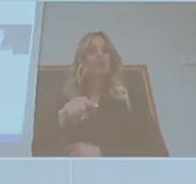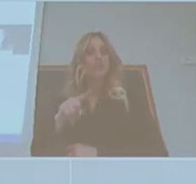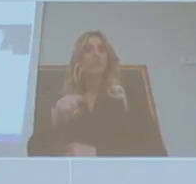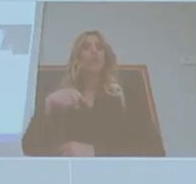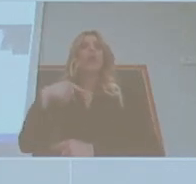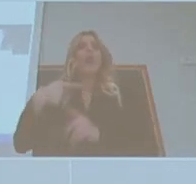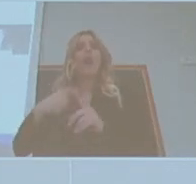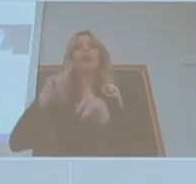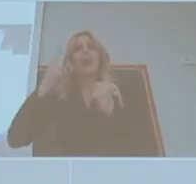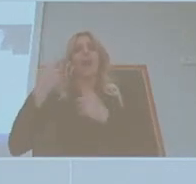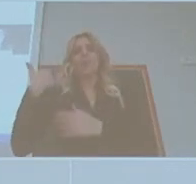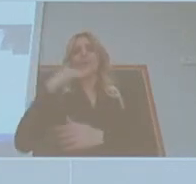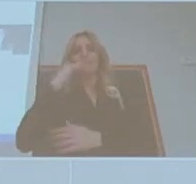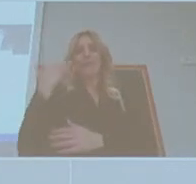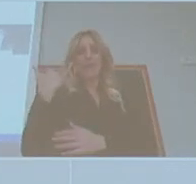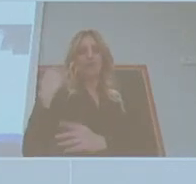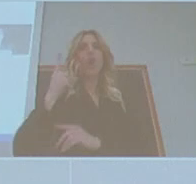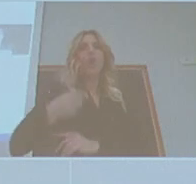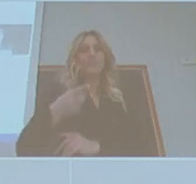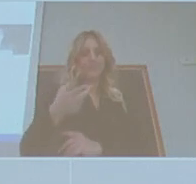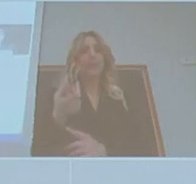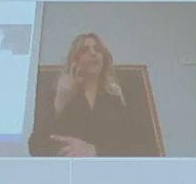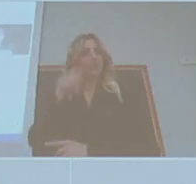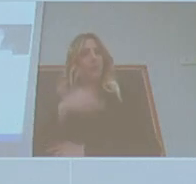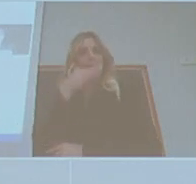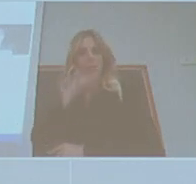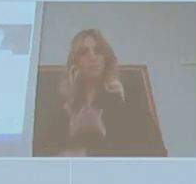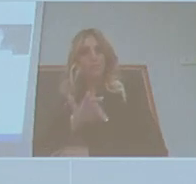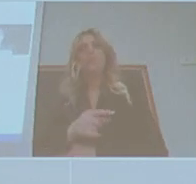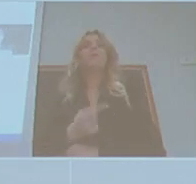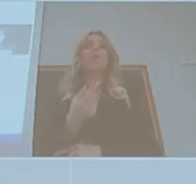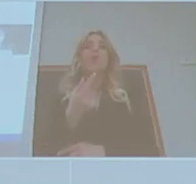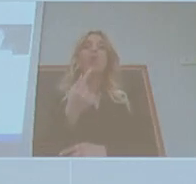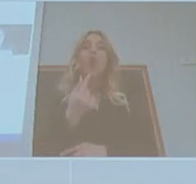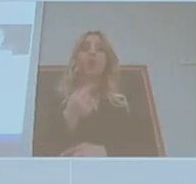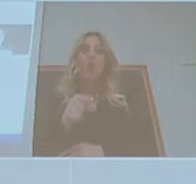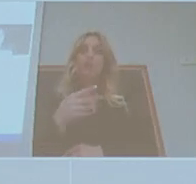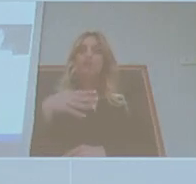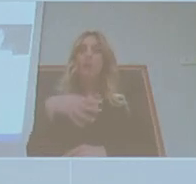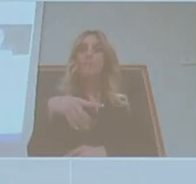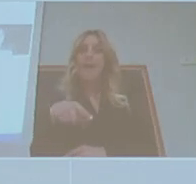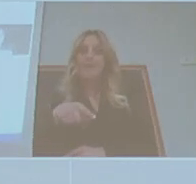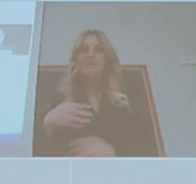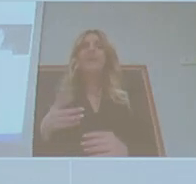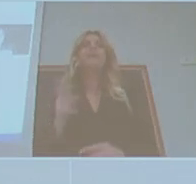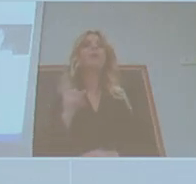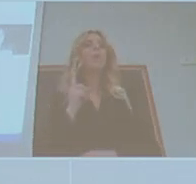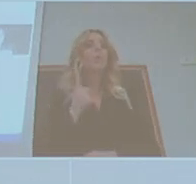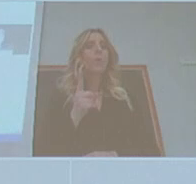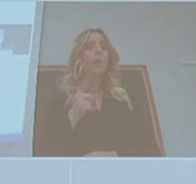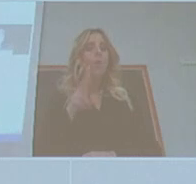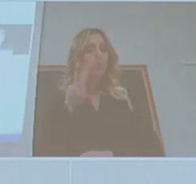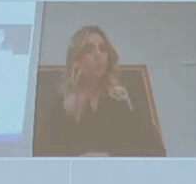lauree di vecchio ordinamento chiaramente, e il costo del master è pari a